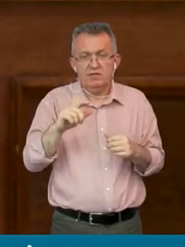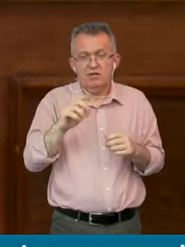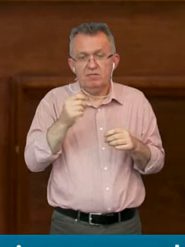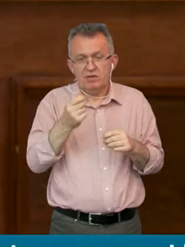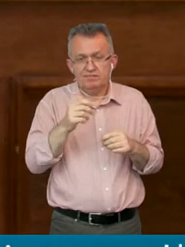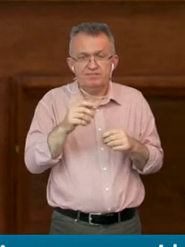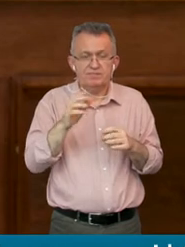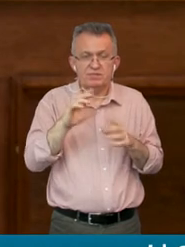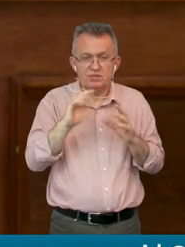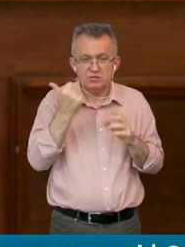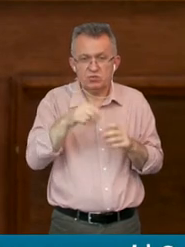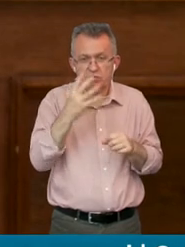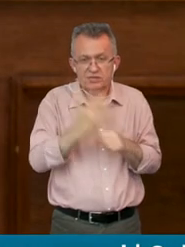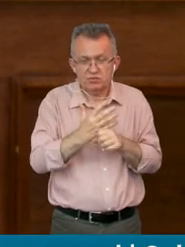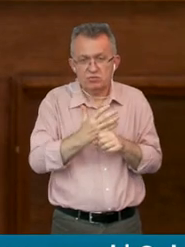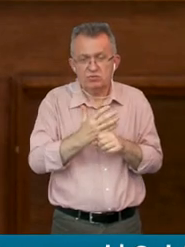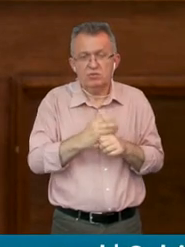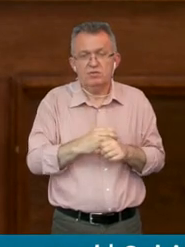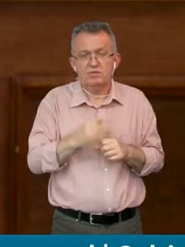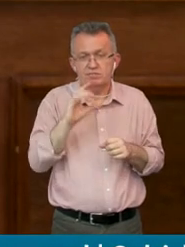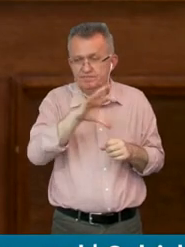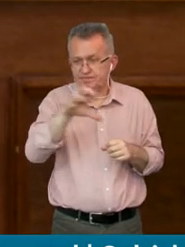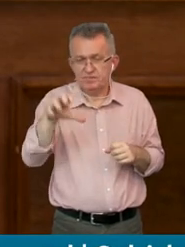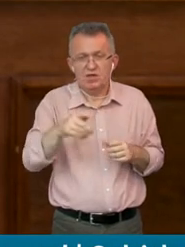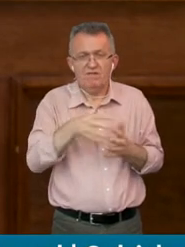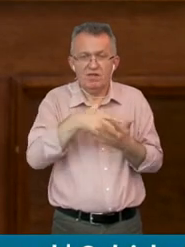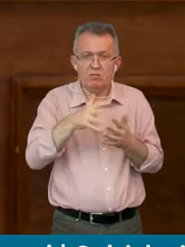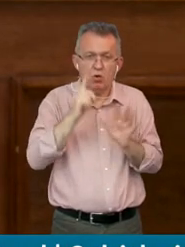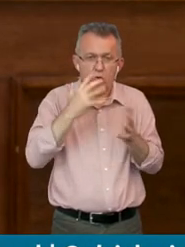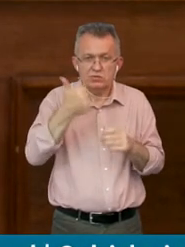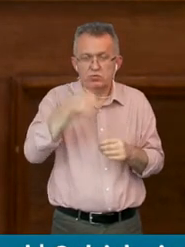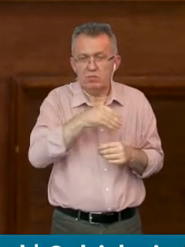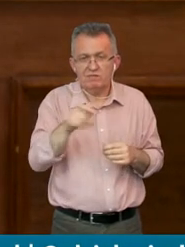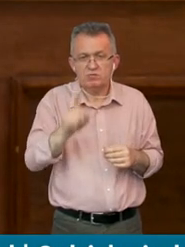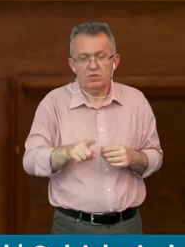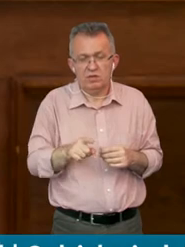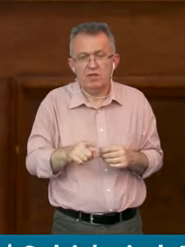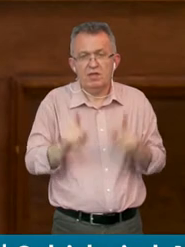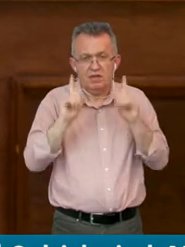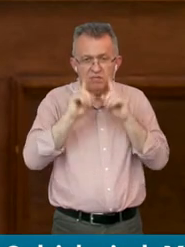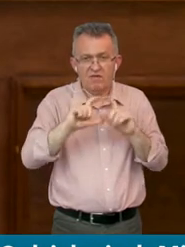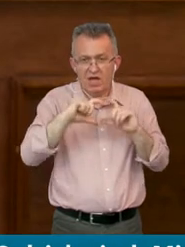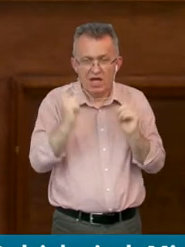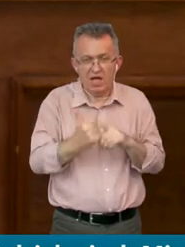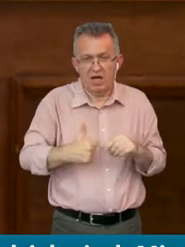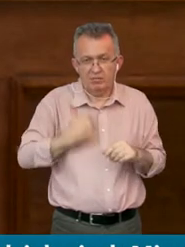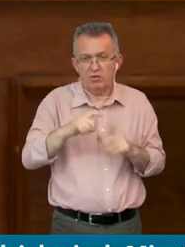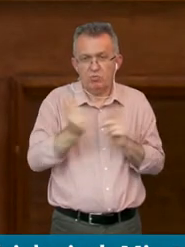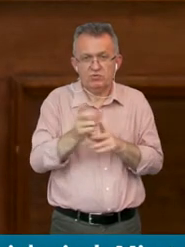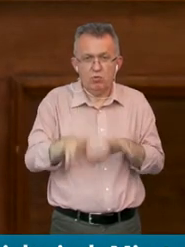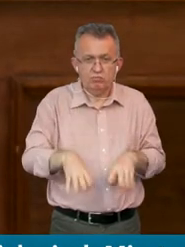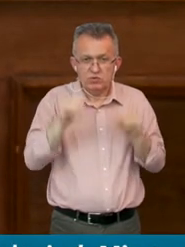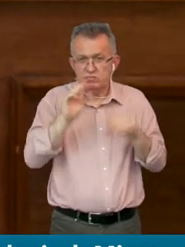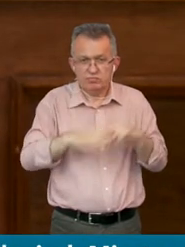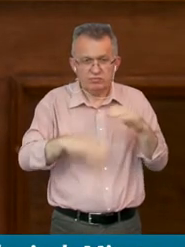oświatowych, których jest prawie 150 w Szczecinie, wydajemy około 100 milionów złotych. Tak naprawdę, żeby zrobić wszystko od początku do